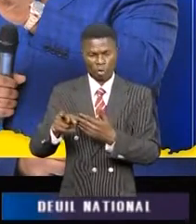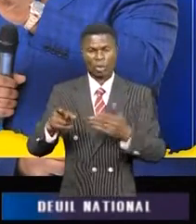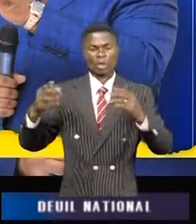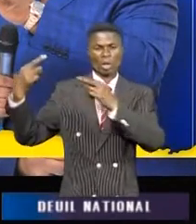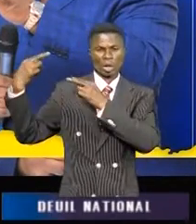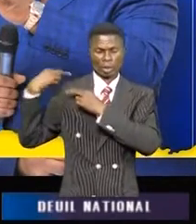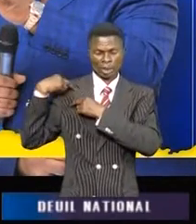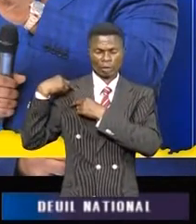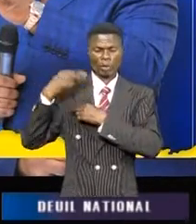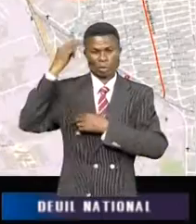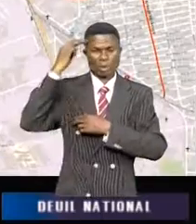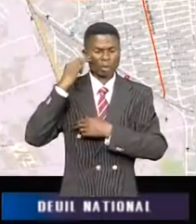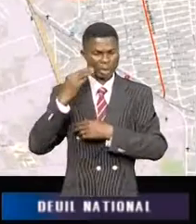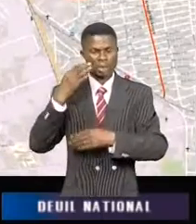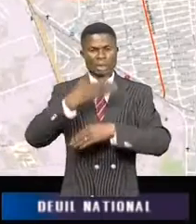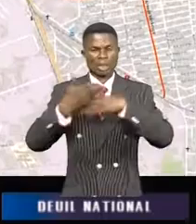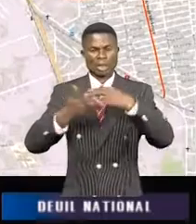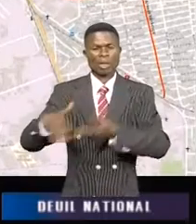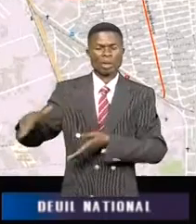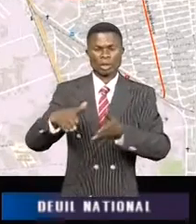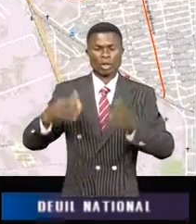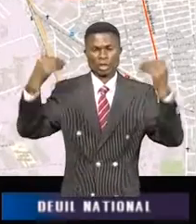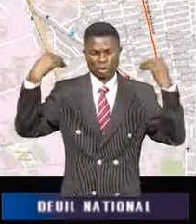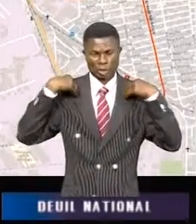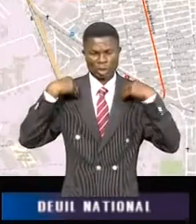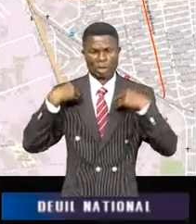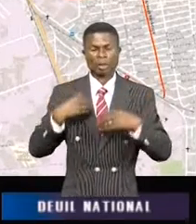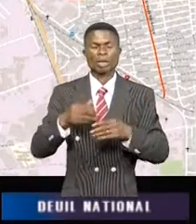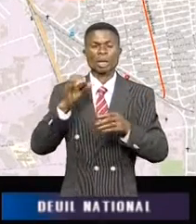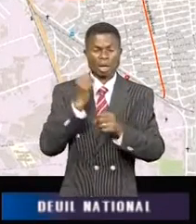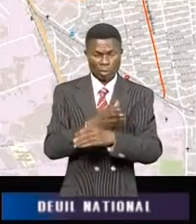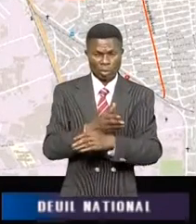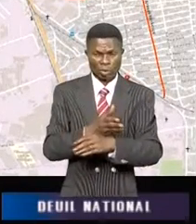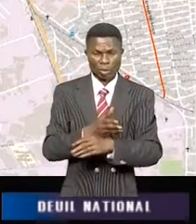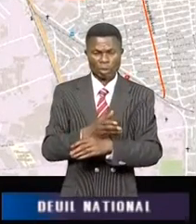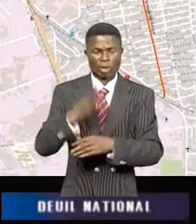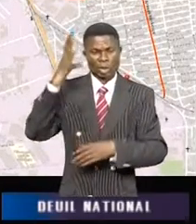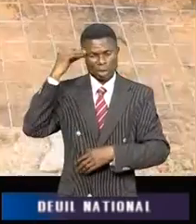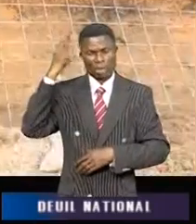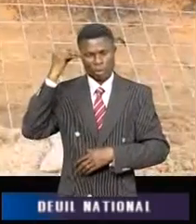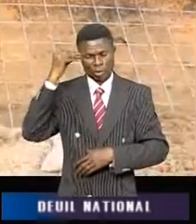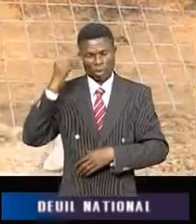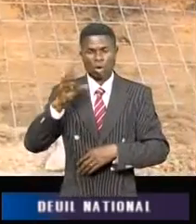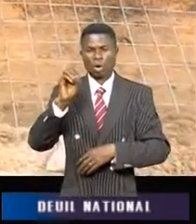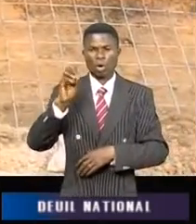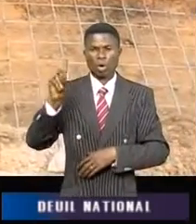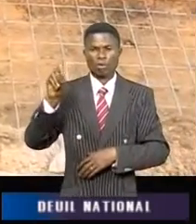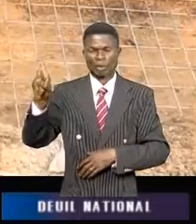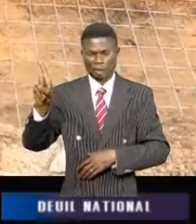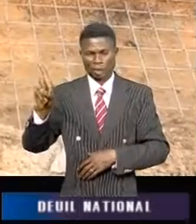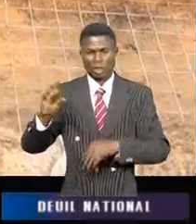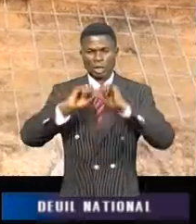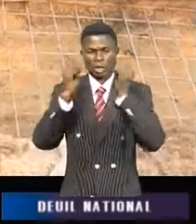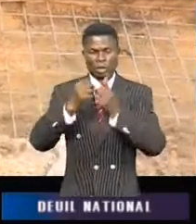ministère des ITP comme maître d'ouvrage et bénéficiera dans la matérialisation de l'expertise de l'OVD et Grec 7